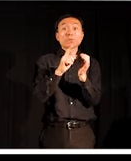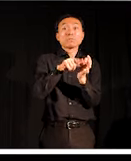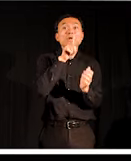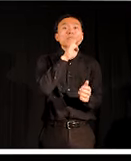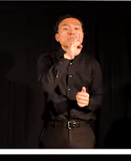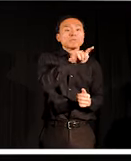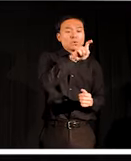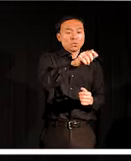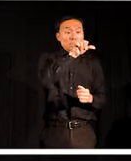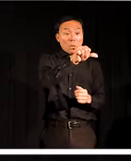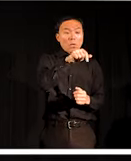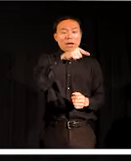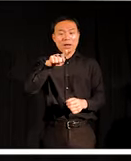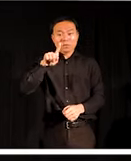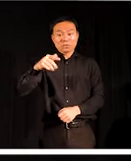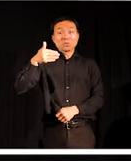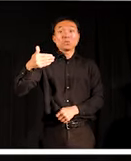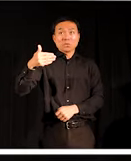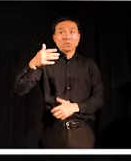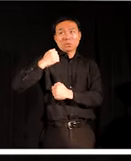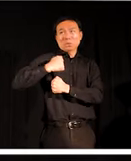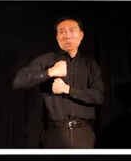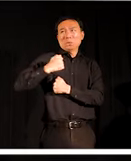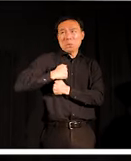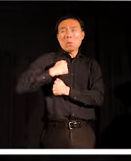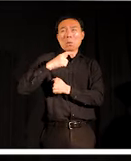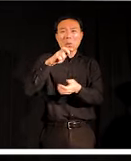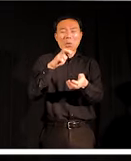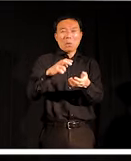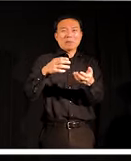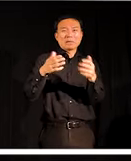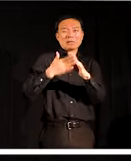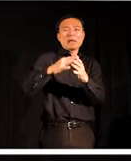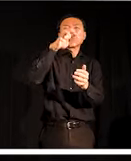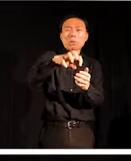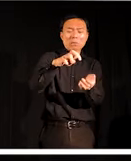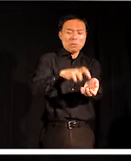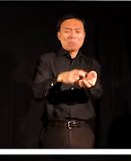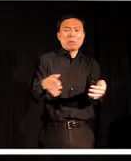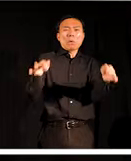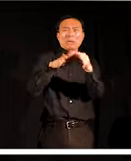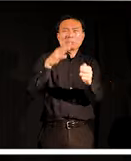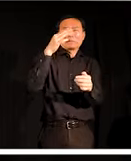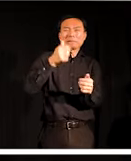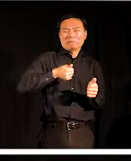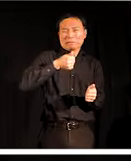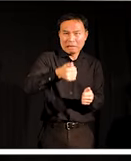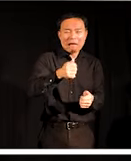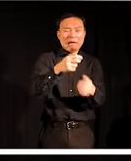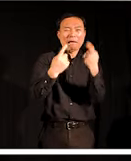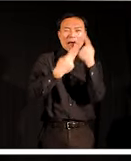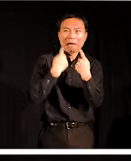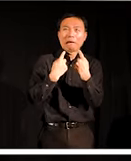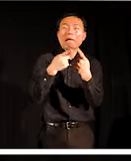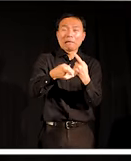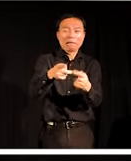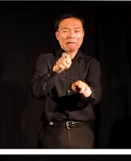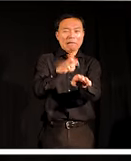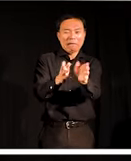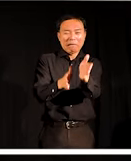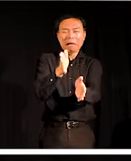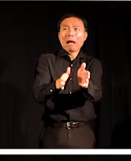19歳軍の野選病院に動員されて九平の看護に当たりました今日はま